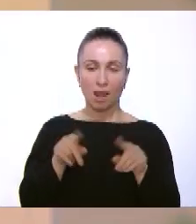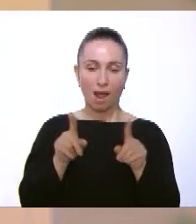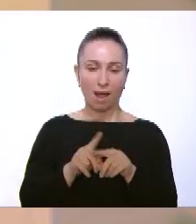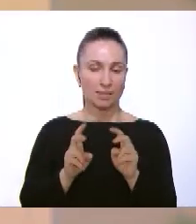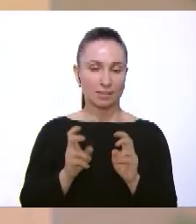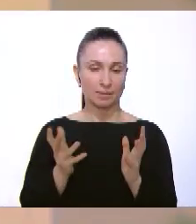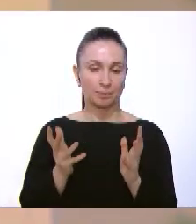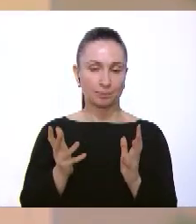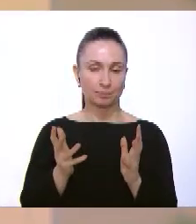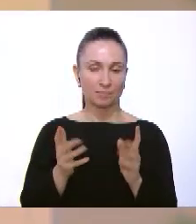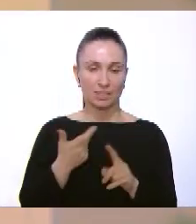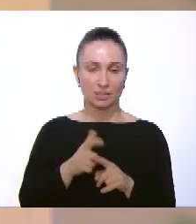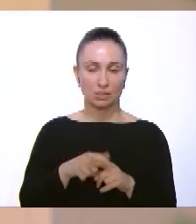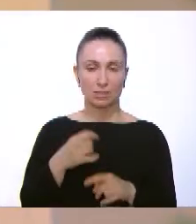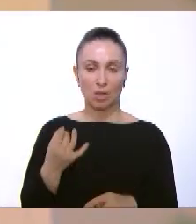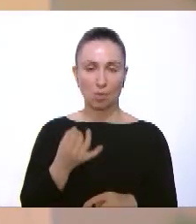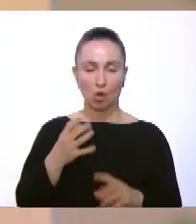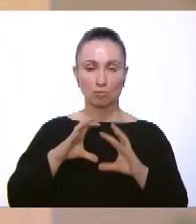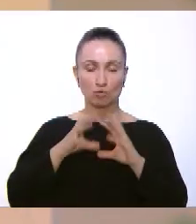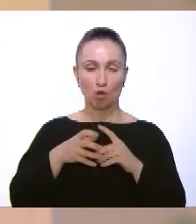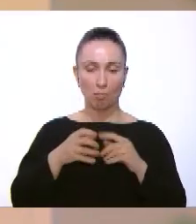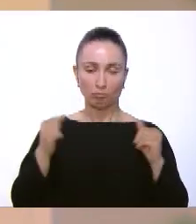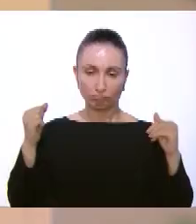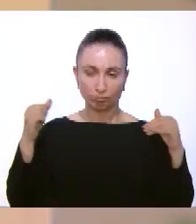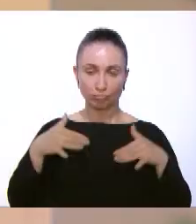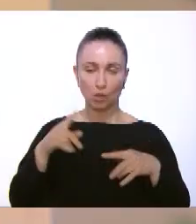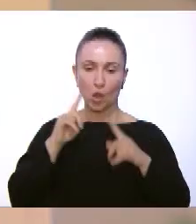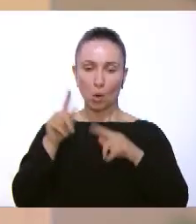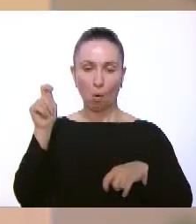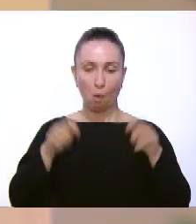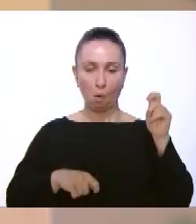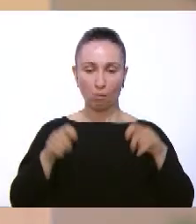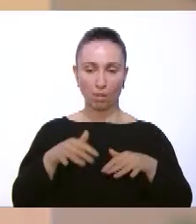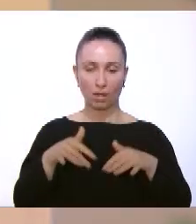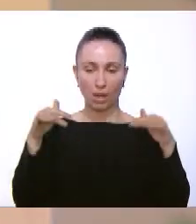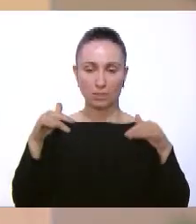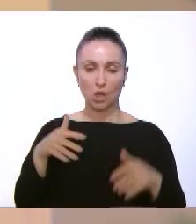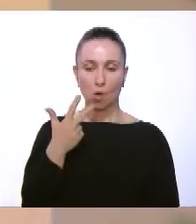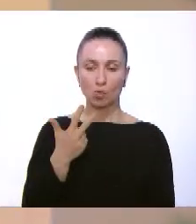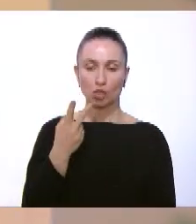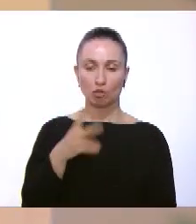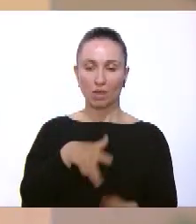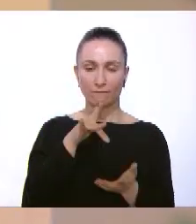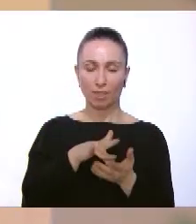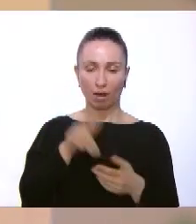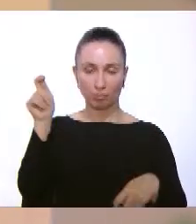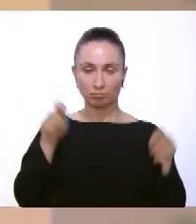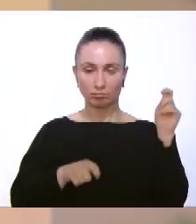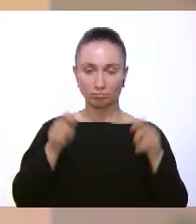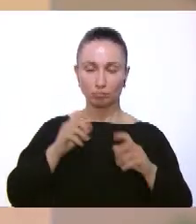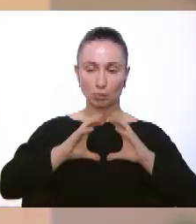ასეთი ძალიან საინტერესო მსოფლიო შეკრება კონგრესი, რომელშიც 32 ქვეყანა გახლავთ